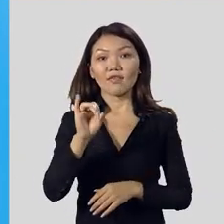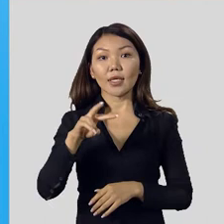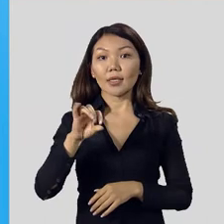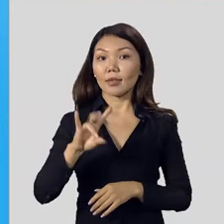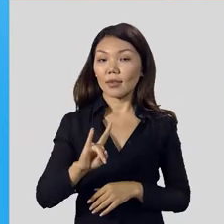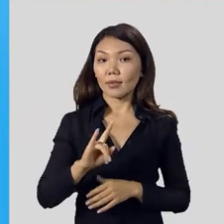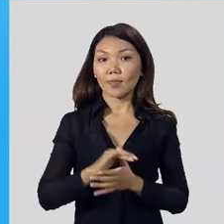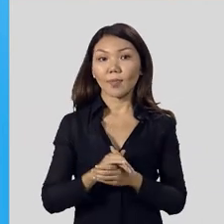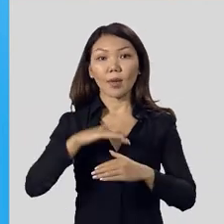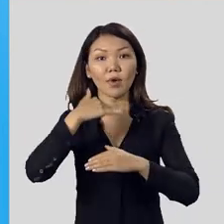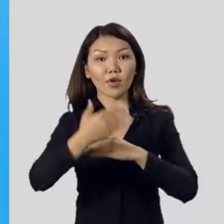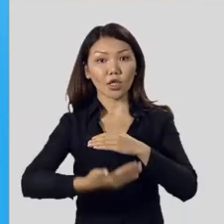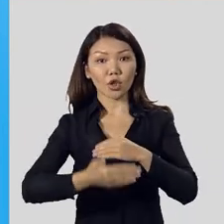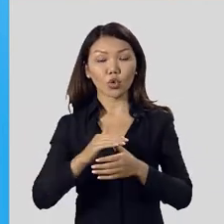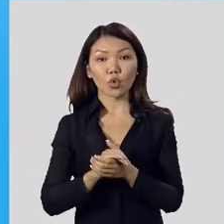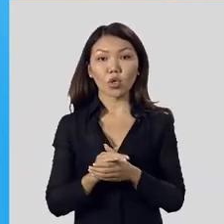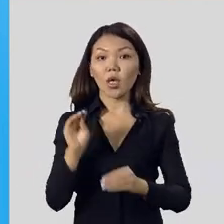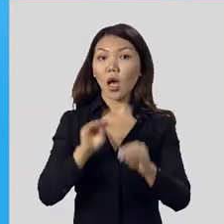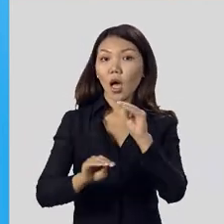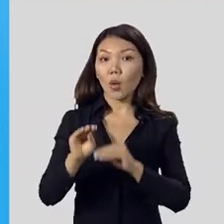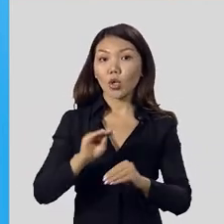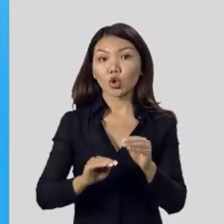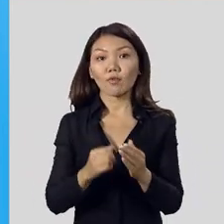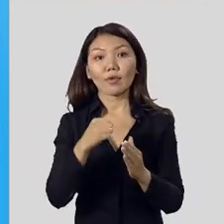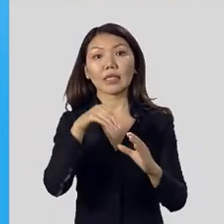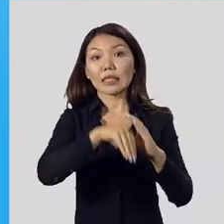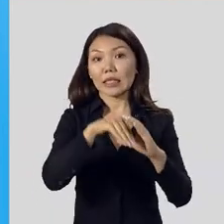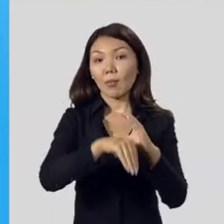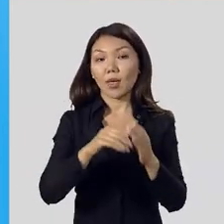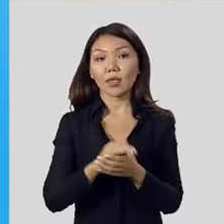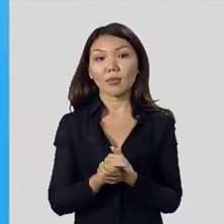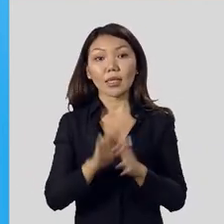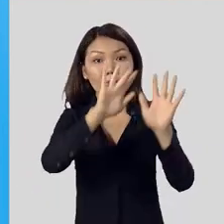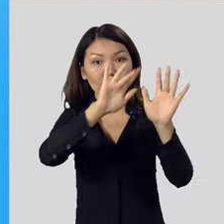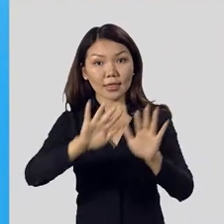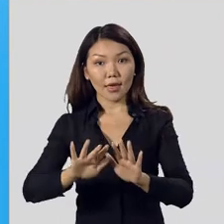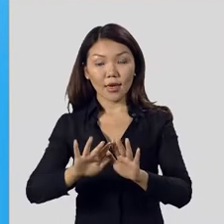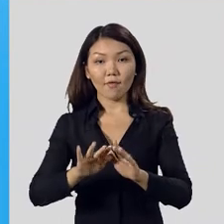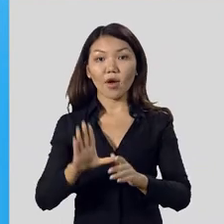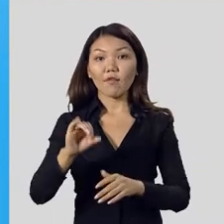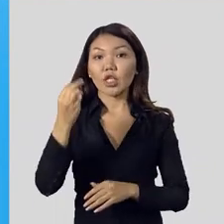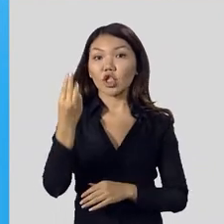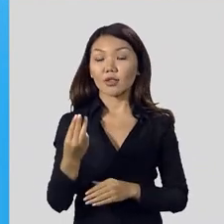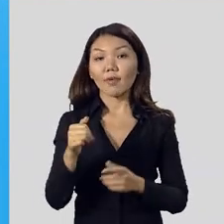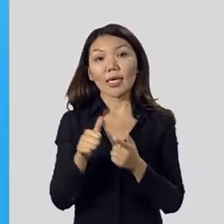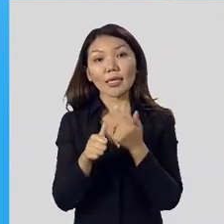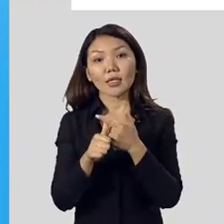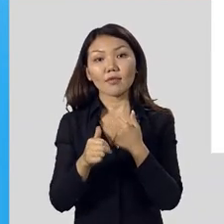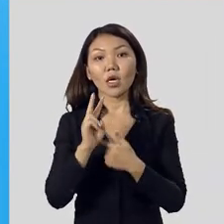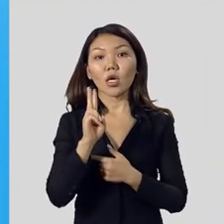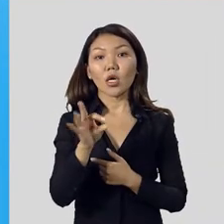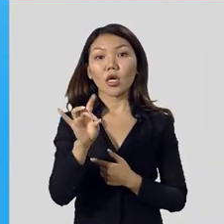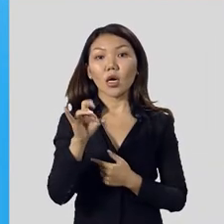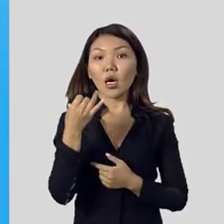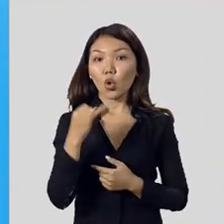слой мозжечка образован скоплениями серого вещества и называется корой